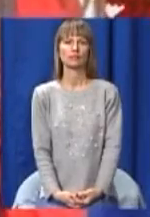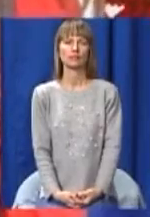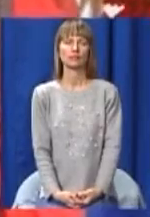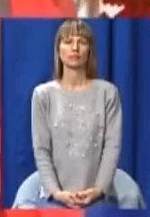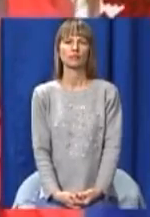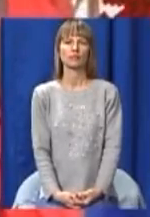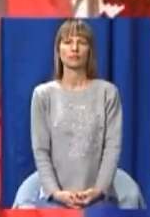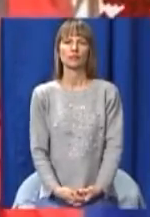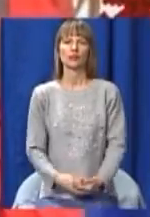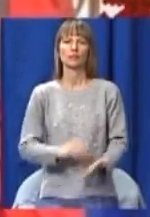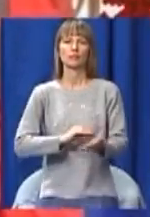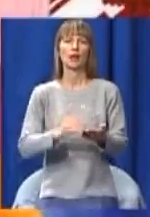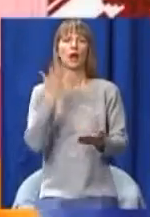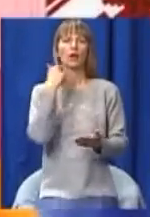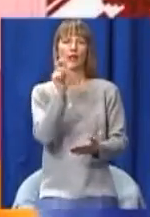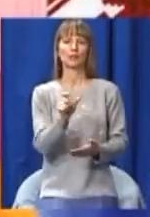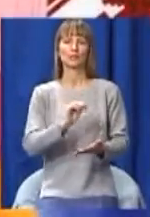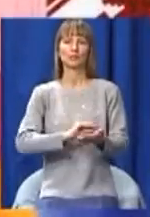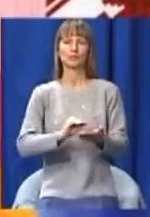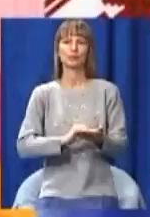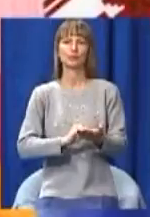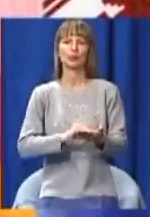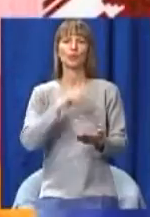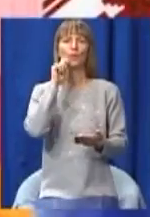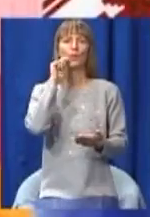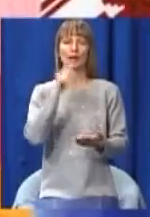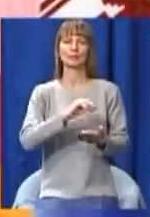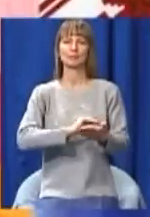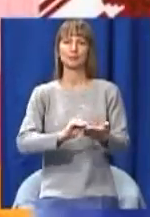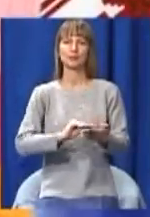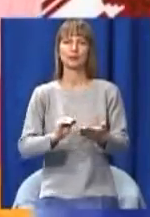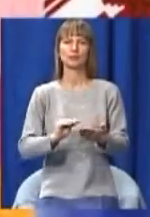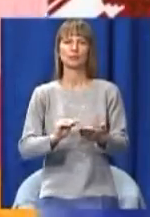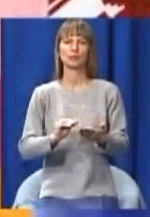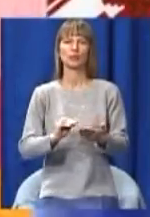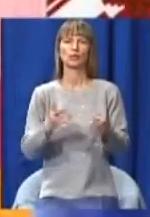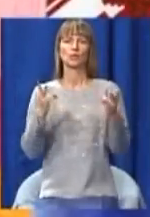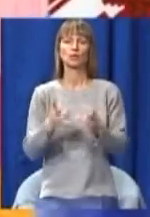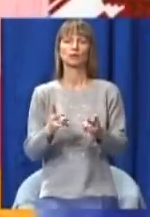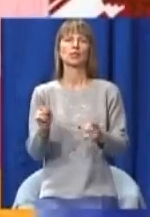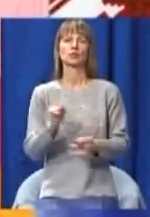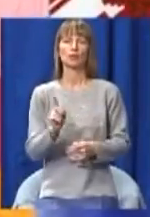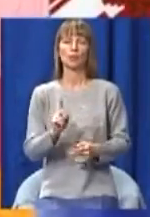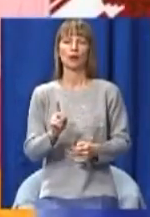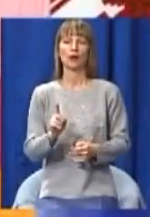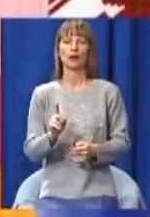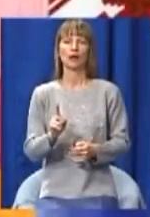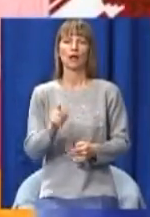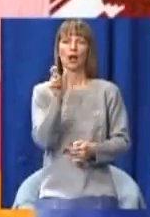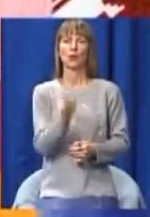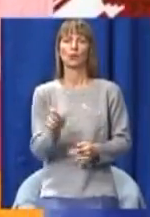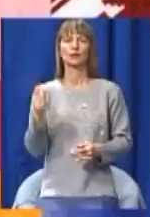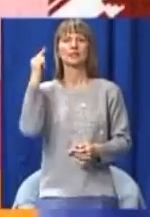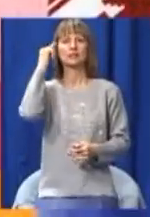Письменність – це коли люди пишуть. Украинская письменность нужна для того, чтобы люди